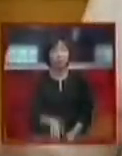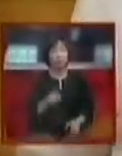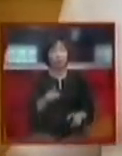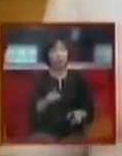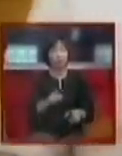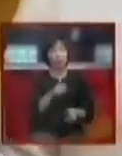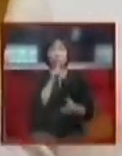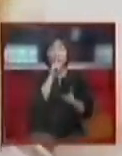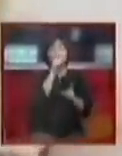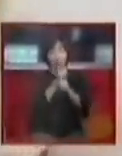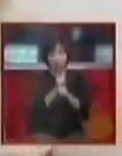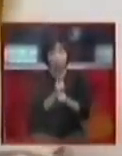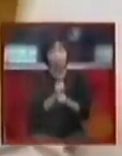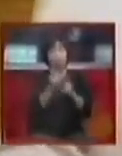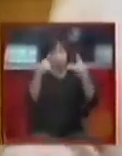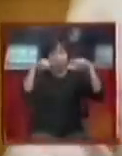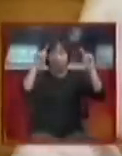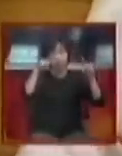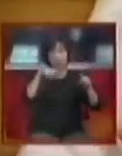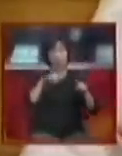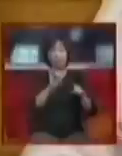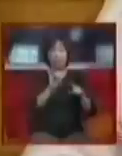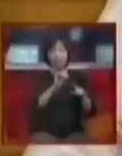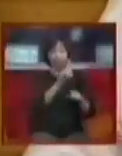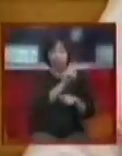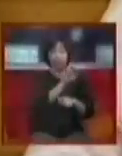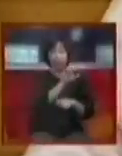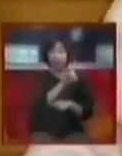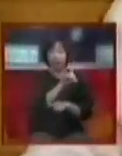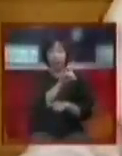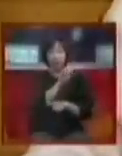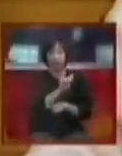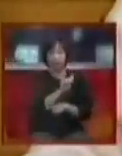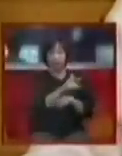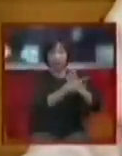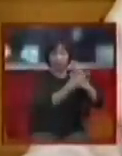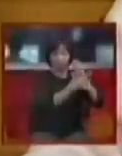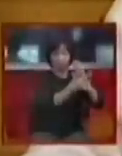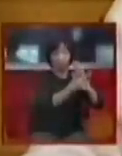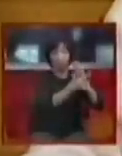Konkretong tagapay din po ang hatid ng TESDA Espesyalista